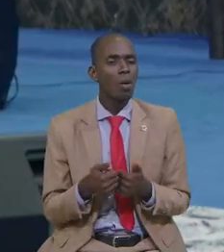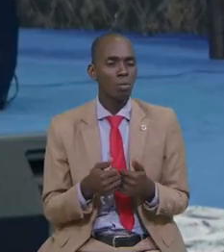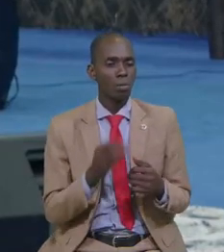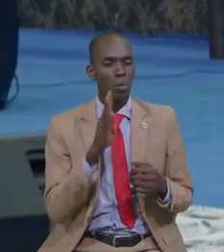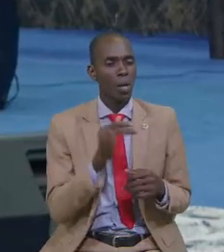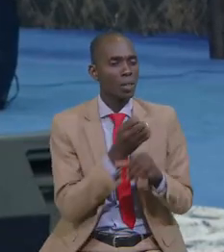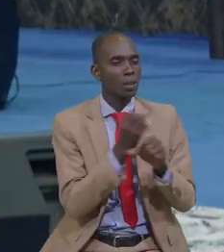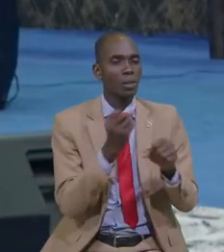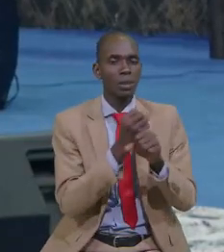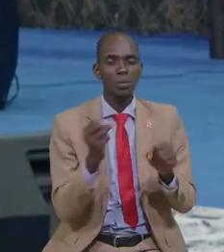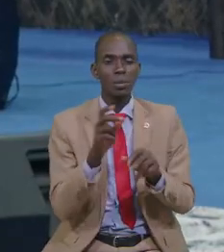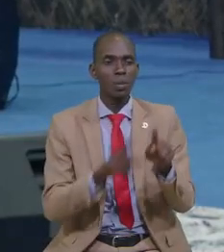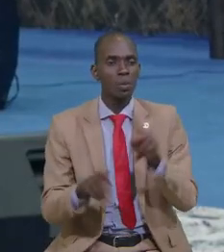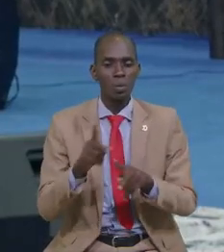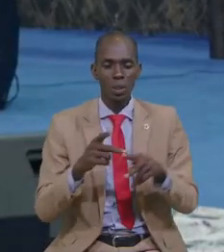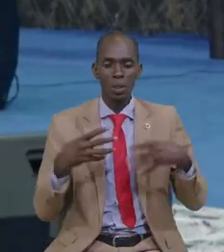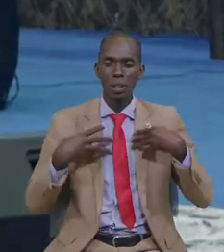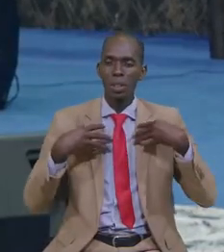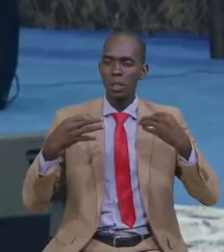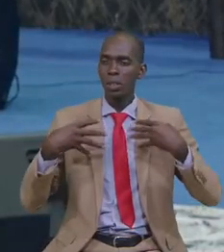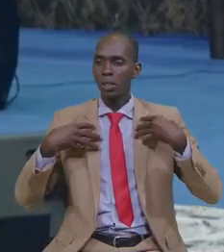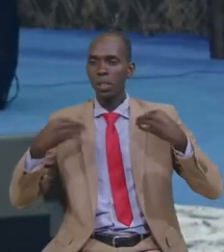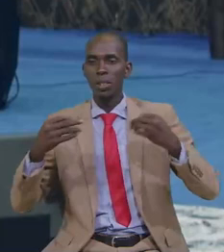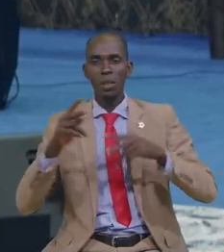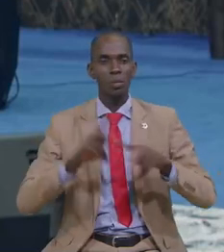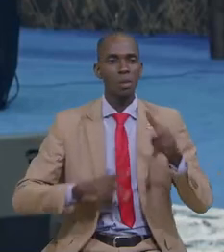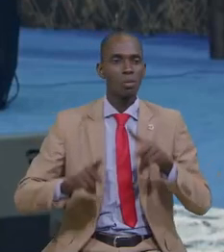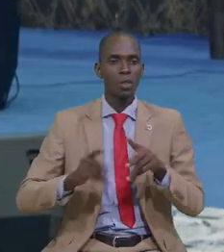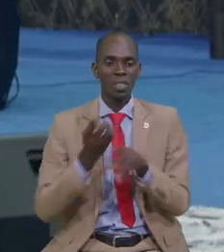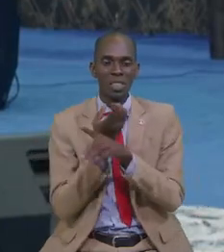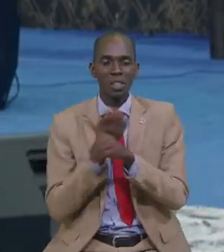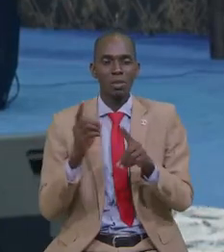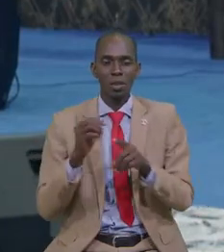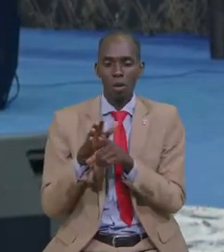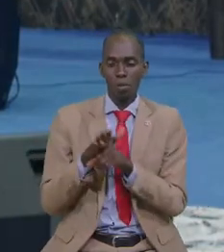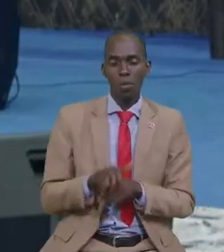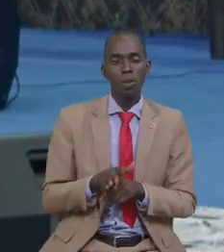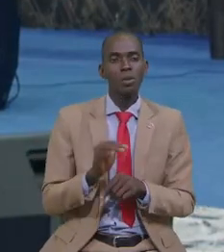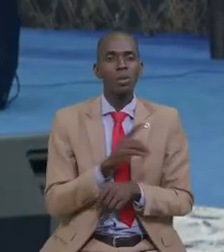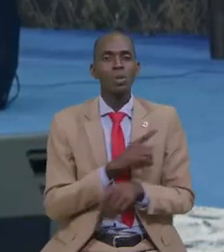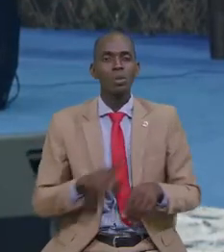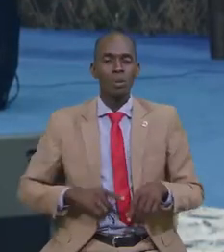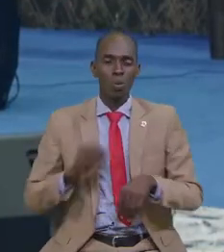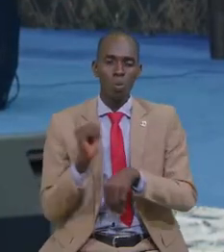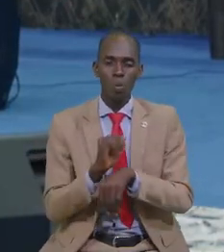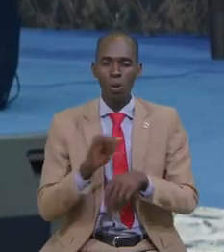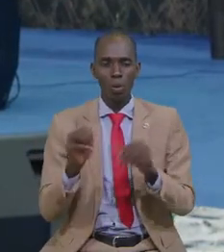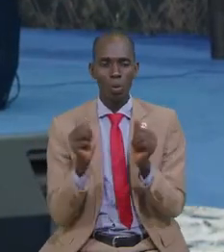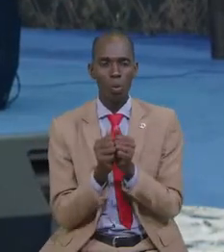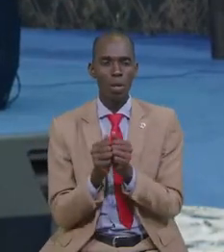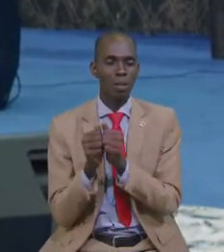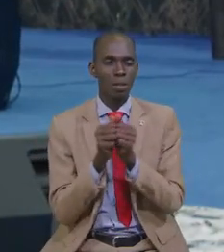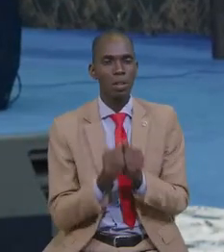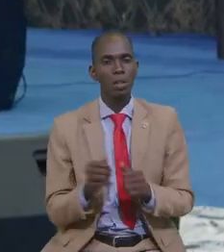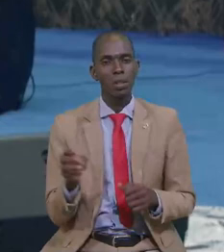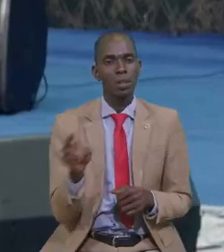avec eux. Comment? En sauvant les âmes, en guérissant les âmes, en délivrant les opprimés. Le Seigneur